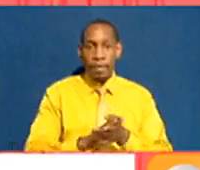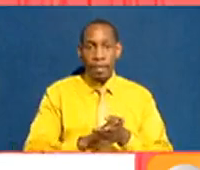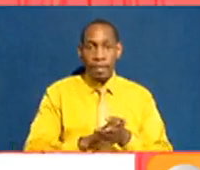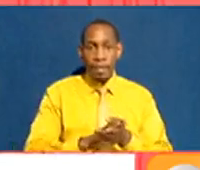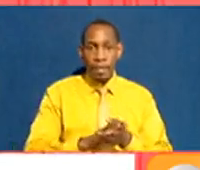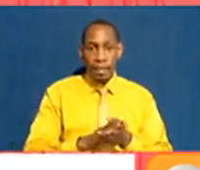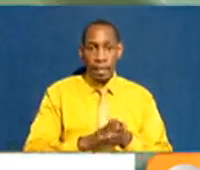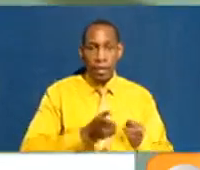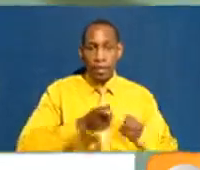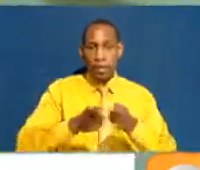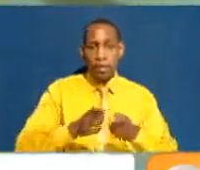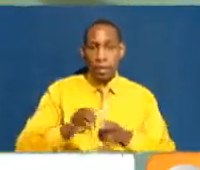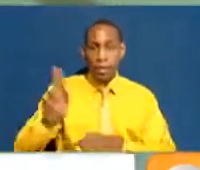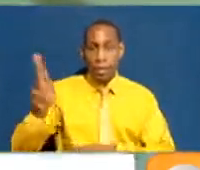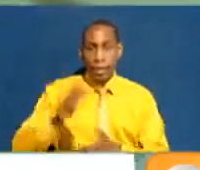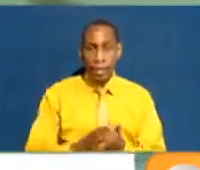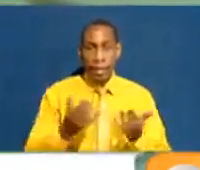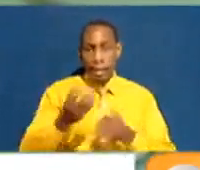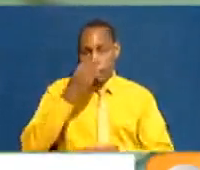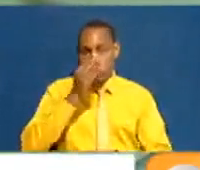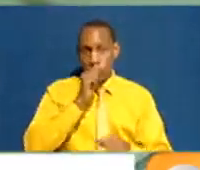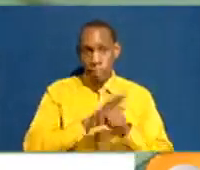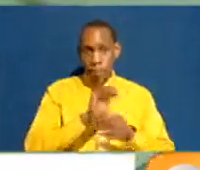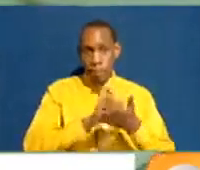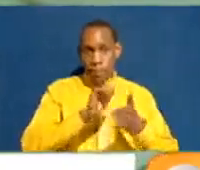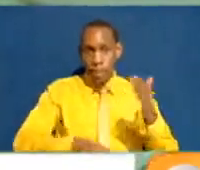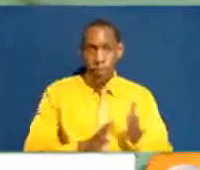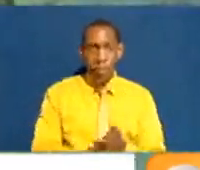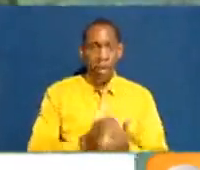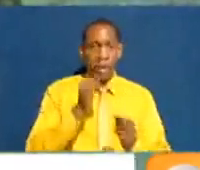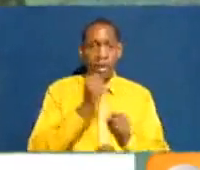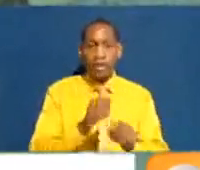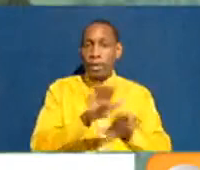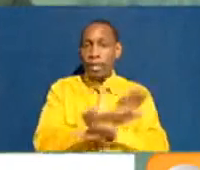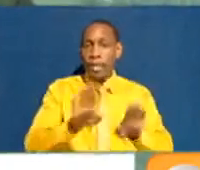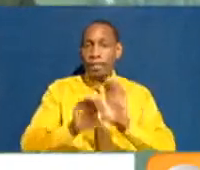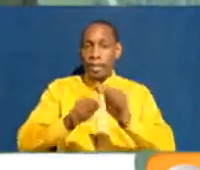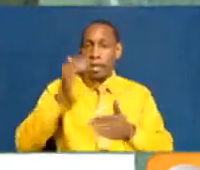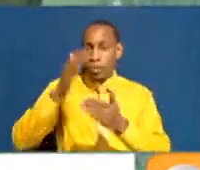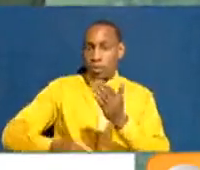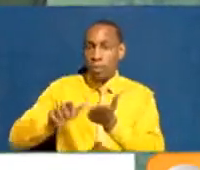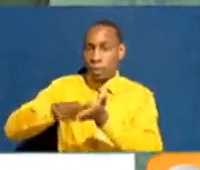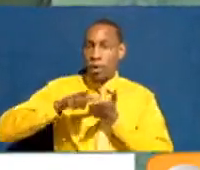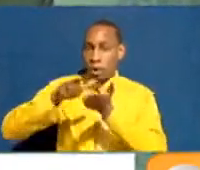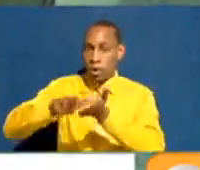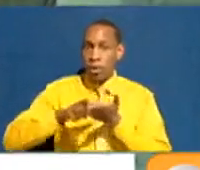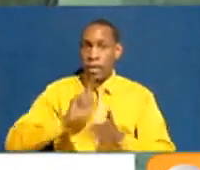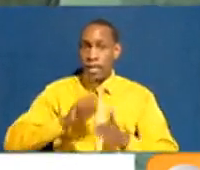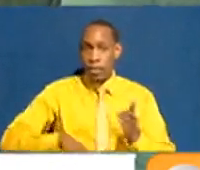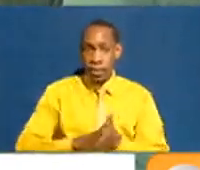taifa letu la Kenya. Tayari Ruto ameahidi kuwa atafanya juu chini kusitisha mkopo, huku akisema kwa